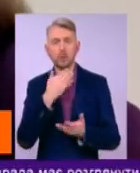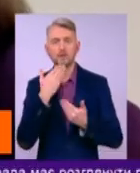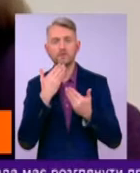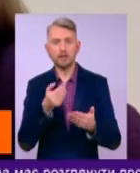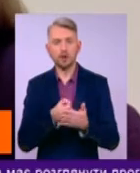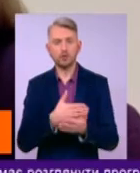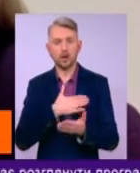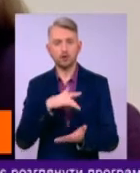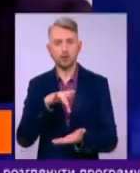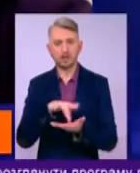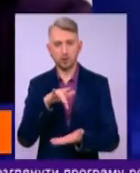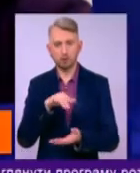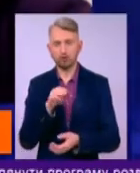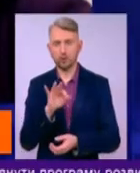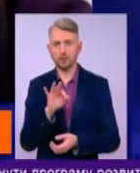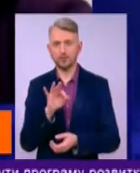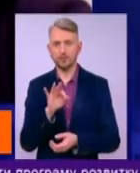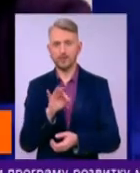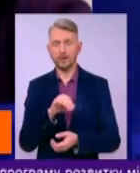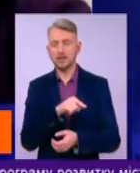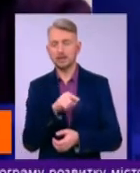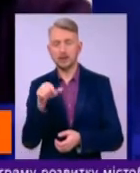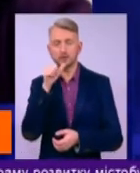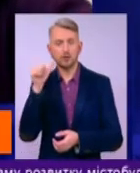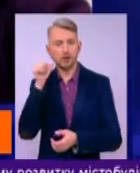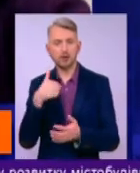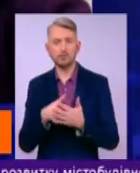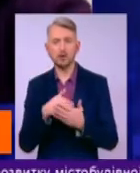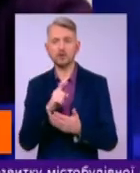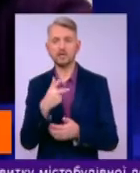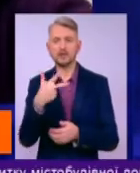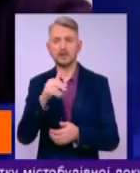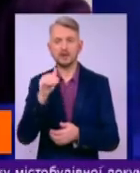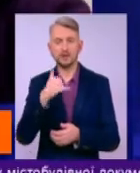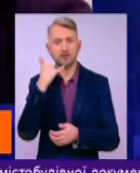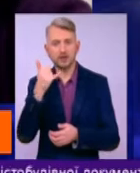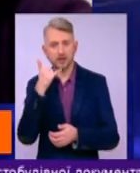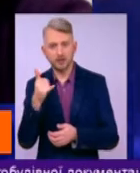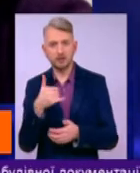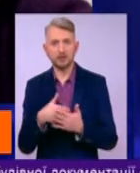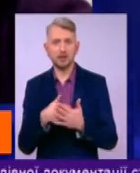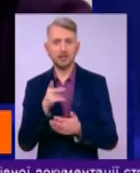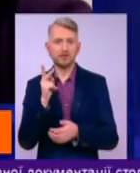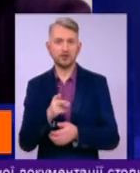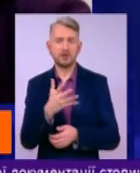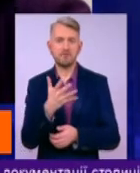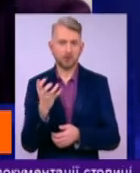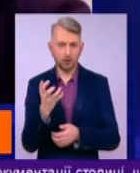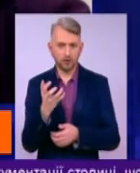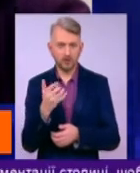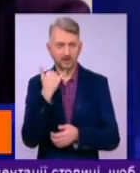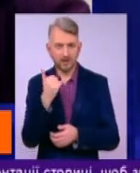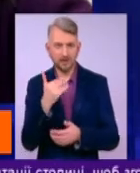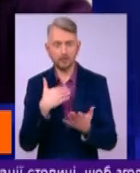до нашого центру, то за минулий рік майже з 30 тисяч дзвінків, десь 2,5 тисячі